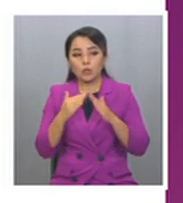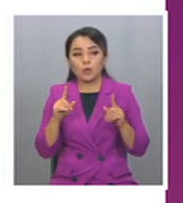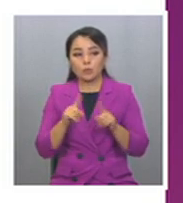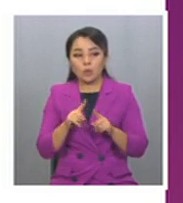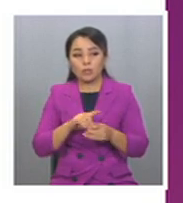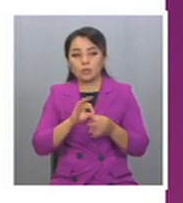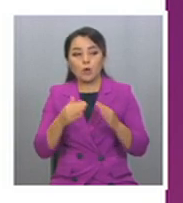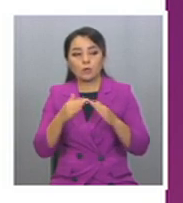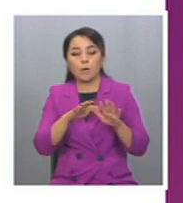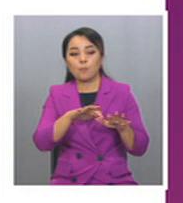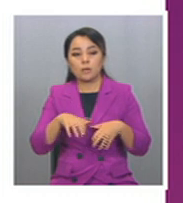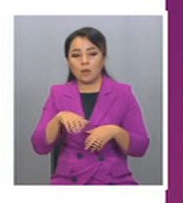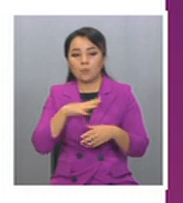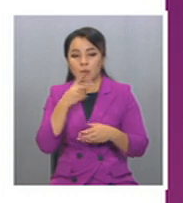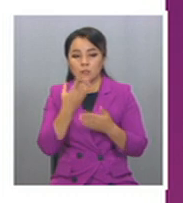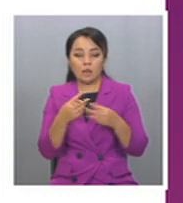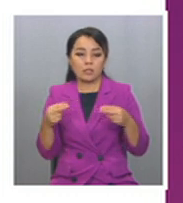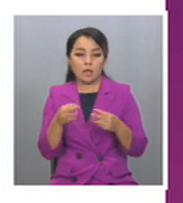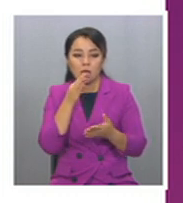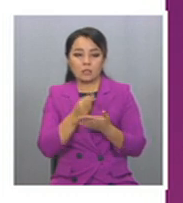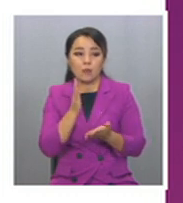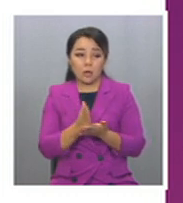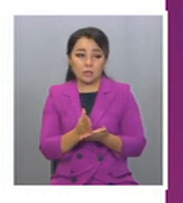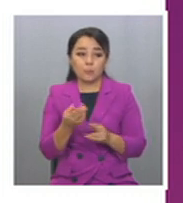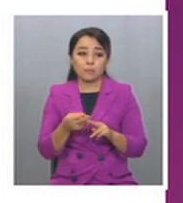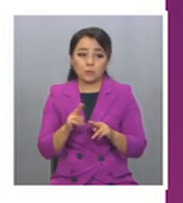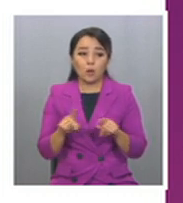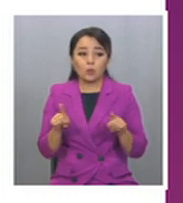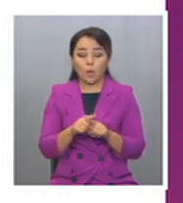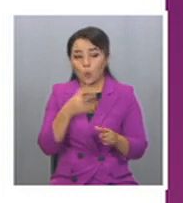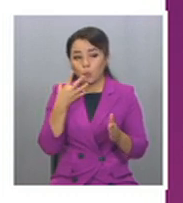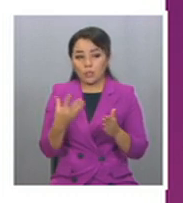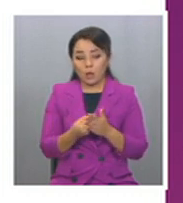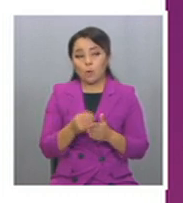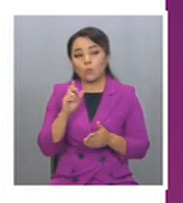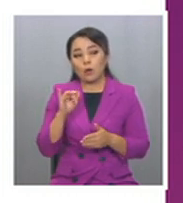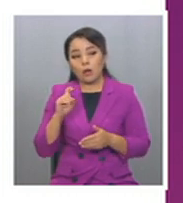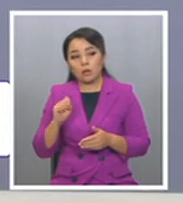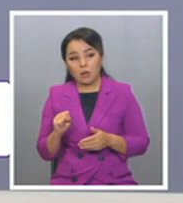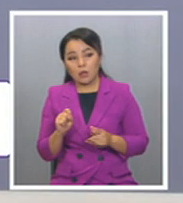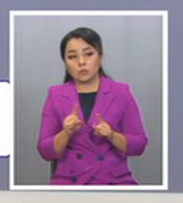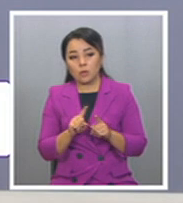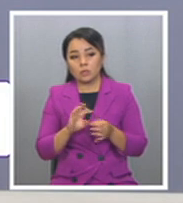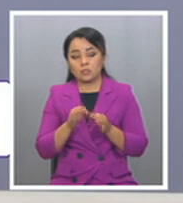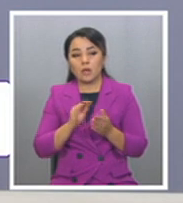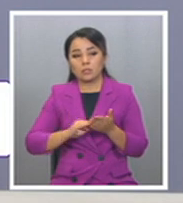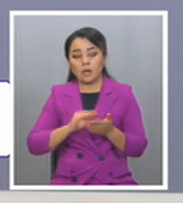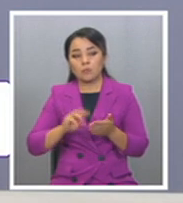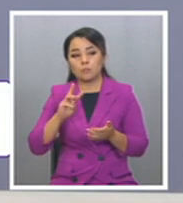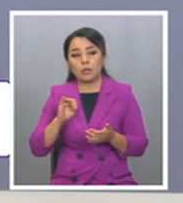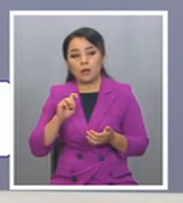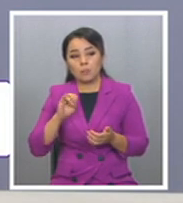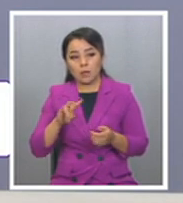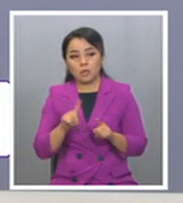тартып алғандығының куәсі болғанын айтады. Және де ол өзінің Бұхара миманының жазбалары Мехман Наме